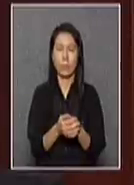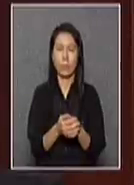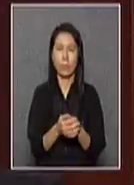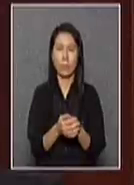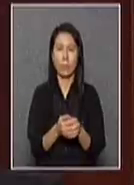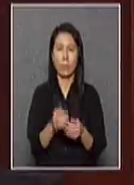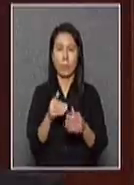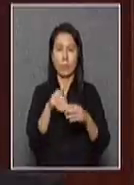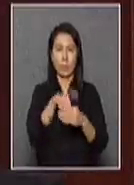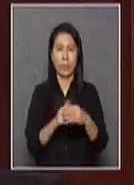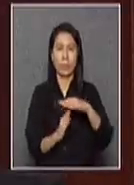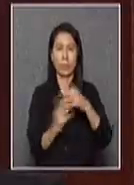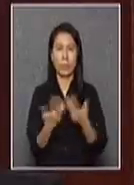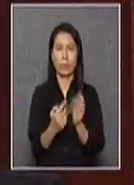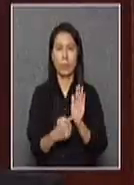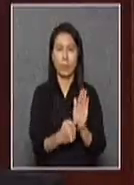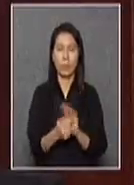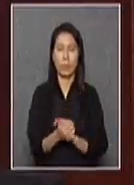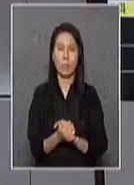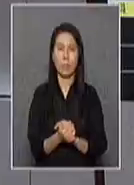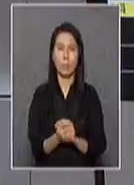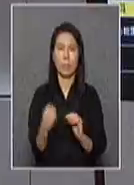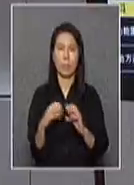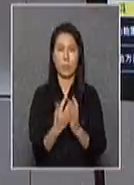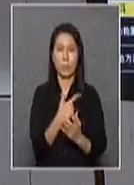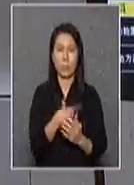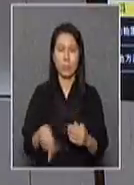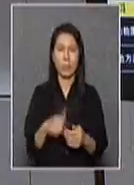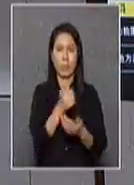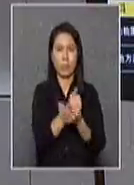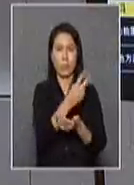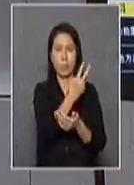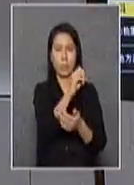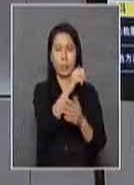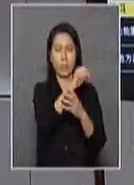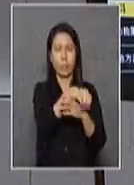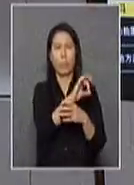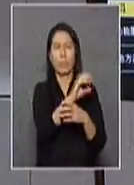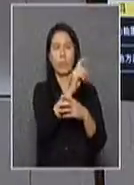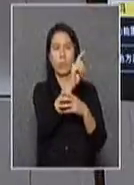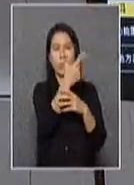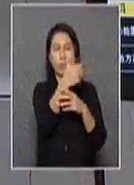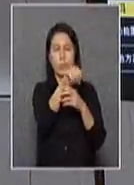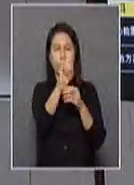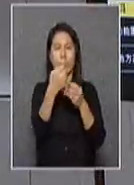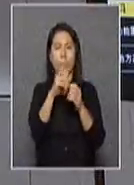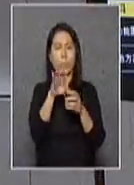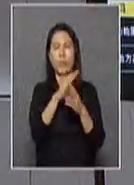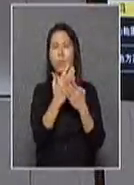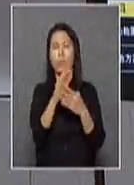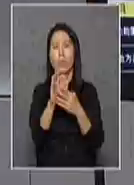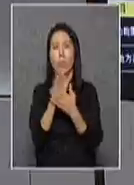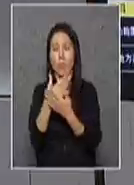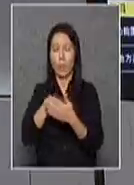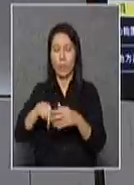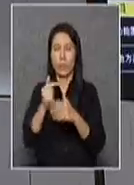停止表決，顯示結果。功能團體選舉產生議員20位出席，冇人贊成，18位反對，冇人棄權。分區直接選舉產生嘅議